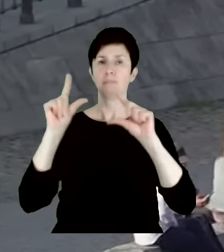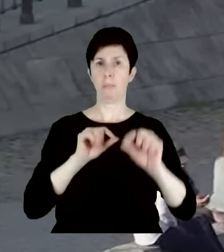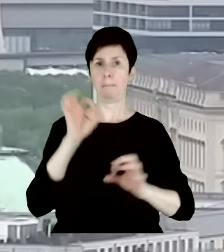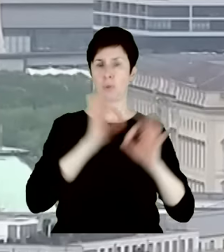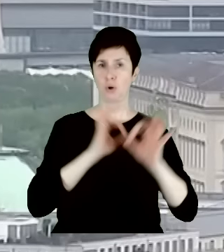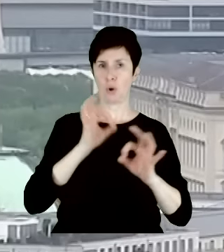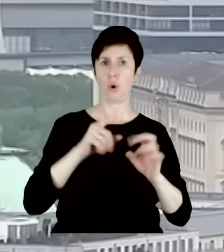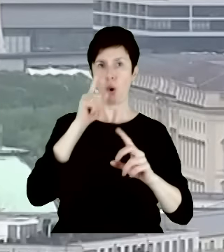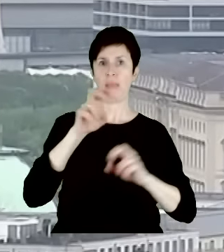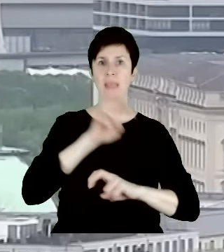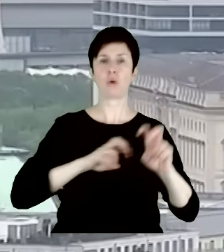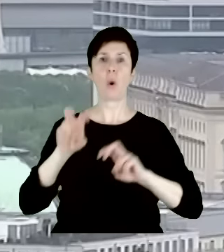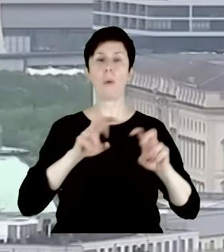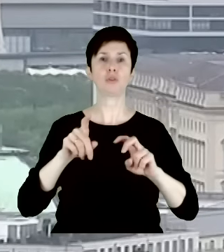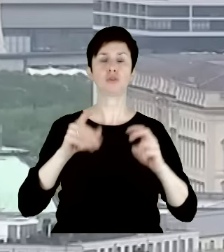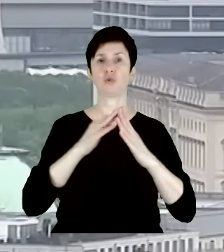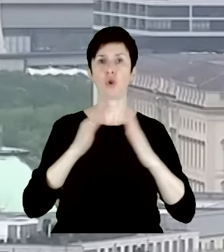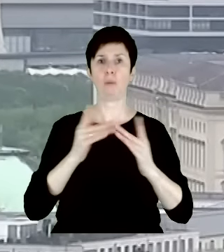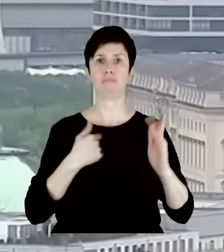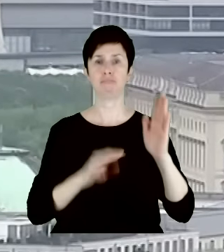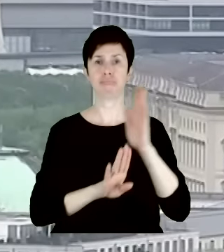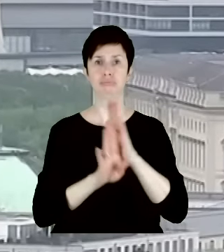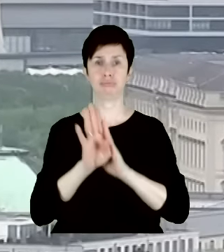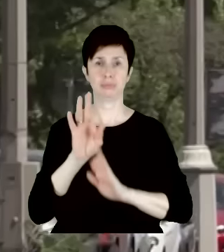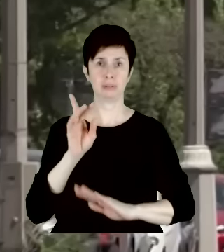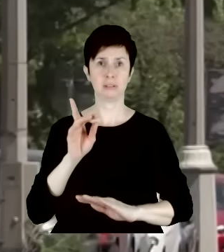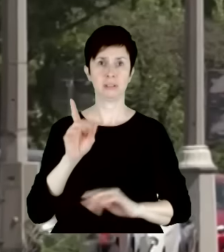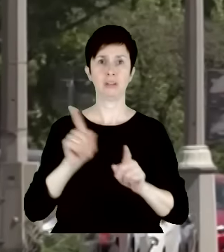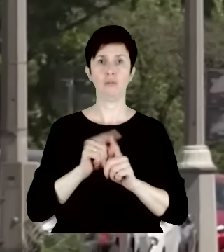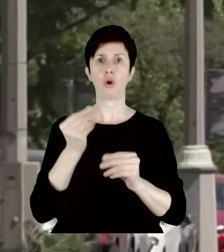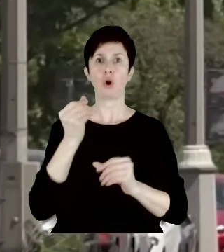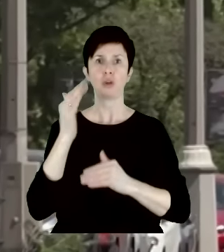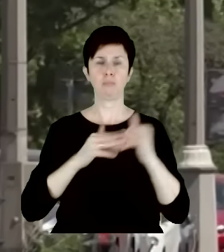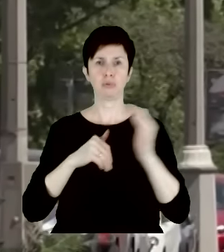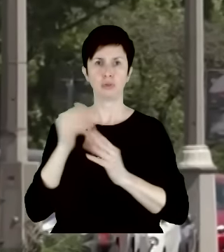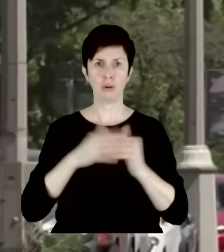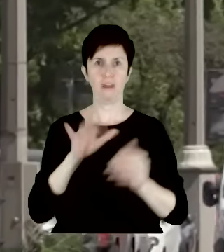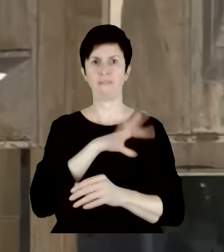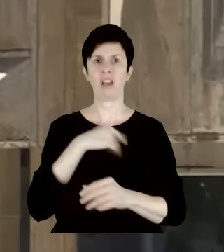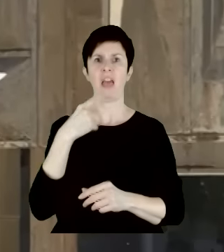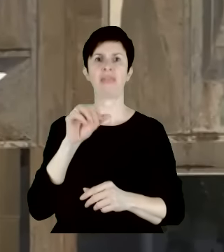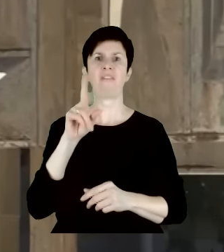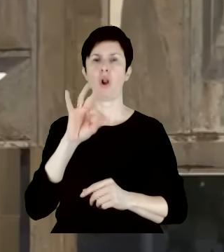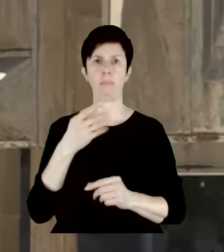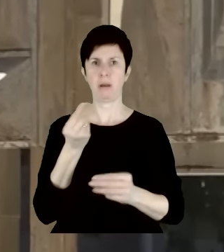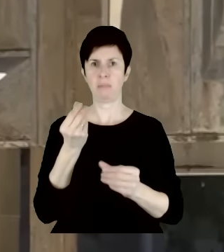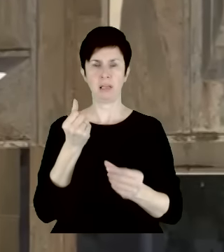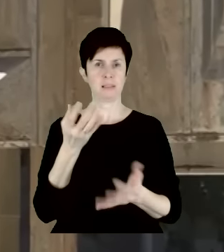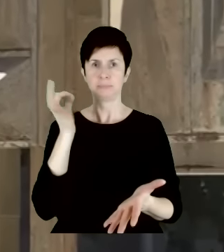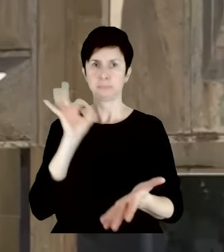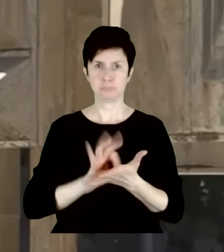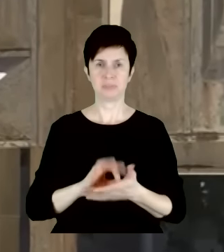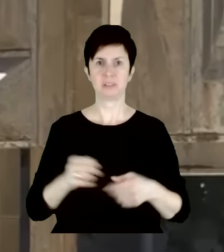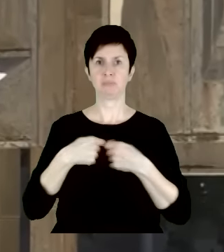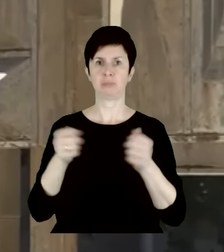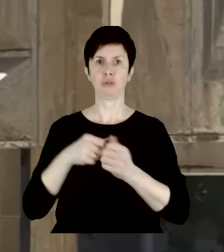na rynku nieruchomości i gwałtowny wzrost w ostatnich miesiącach i rosnące koszty budowy doprowadziły wielu deweloperów do niewypłacalności. Sprzedaż zamarła, a ceny